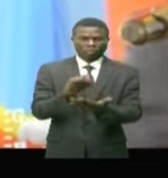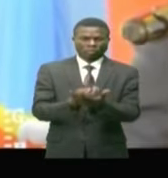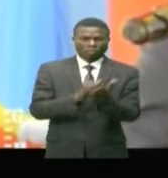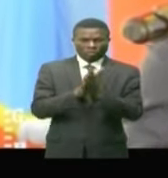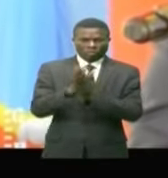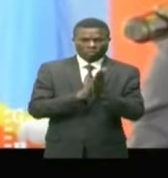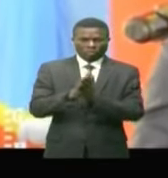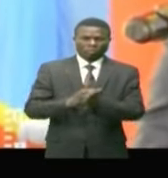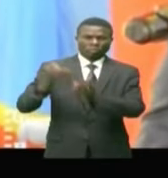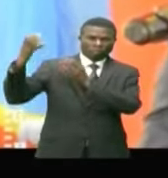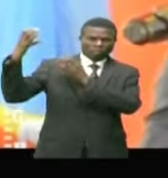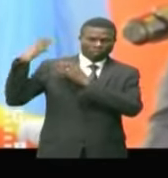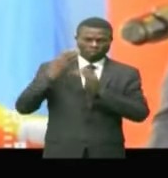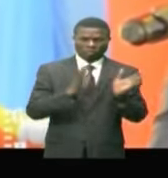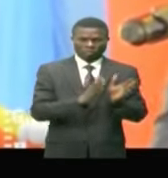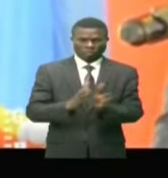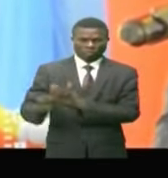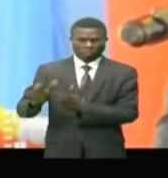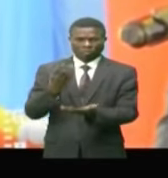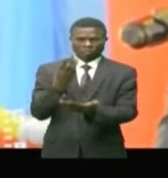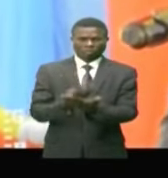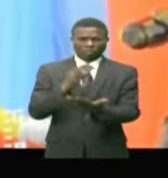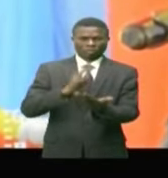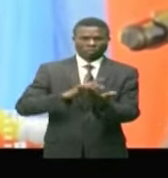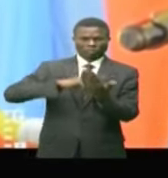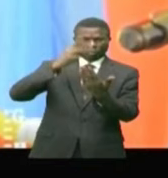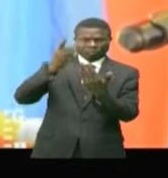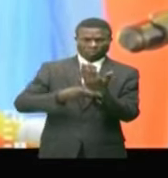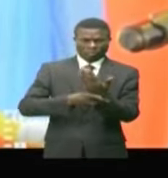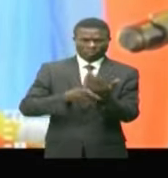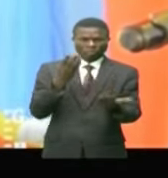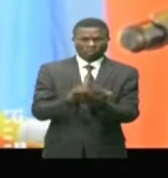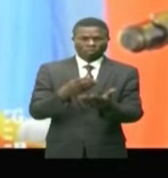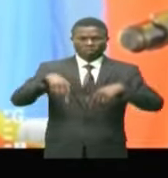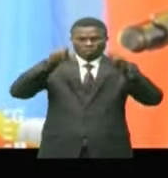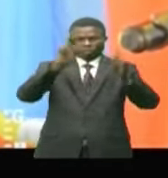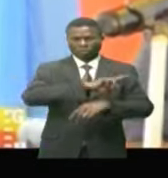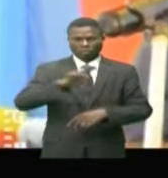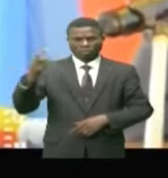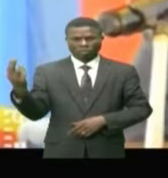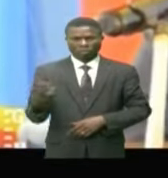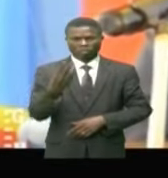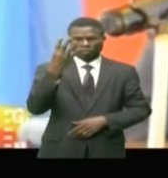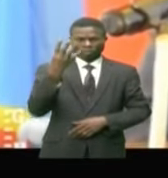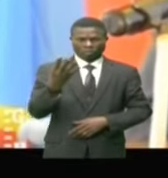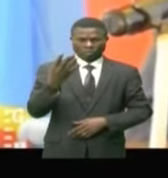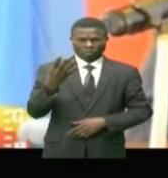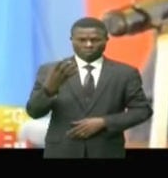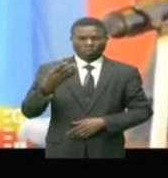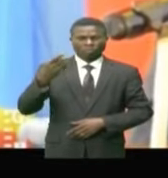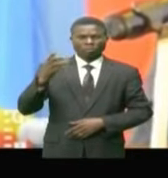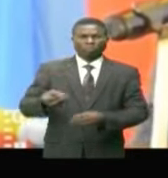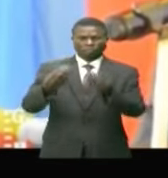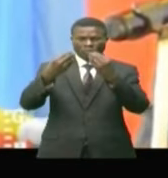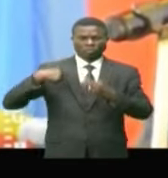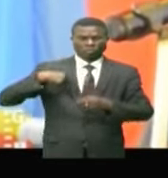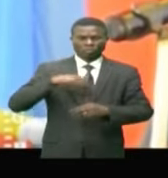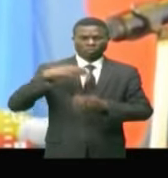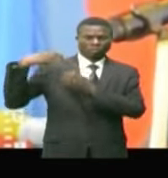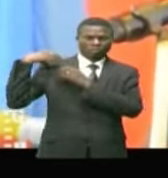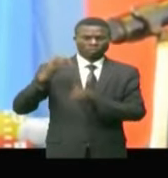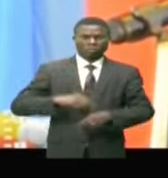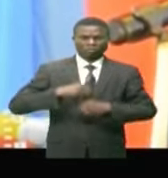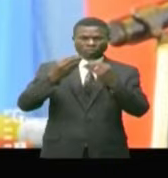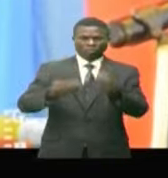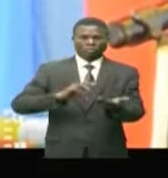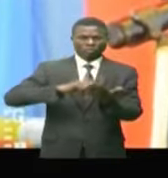essentiellement la charge d'élaborer les prévisions budgétaires de l'exercice 2024 Il nous reviendra la charge de planifier